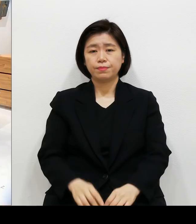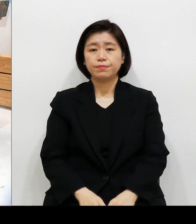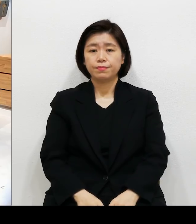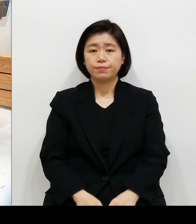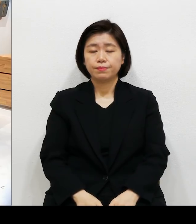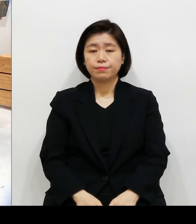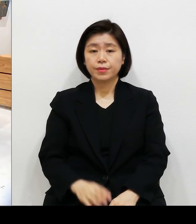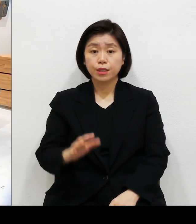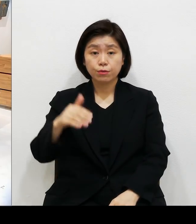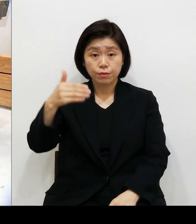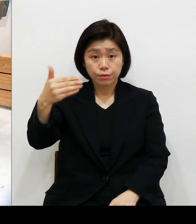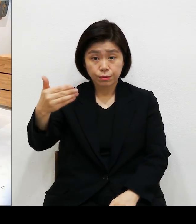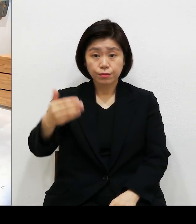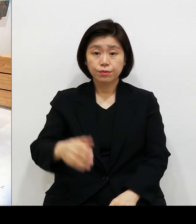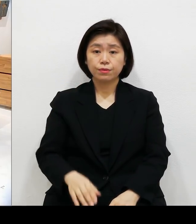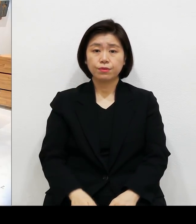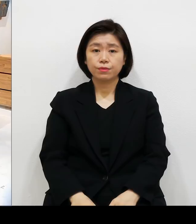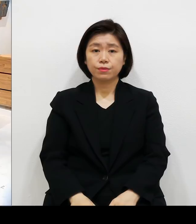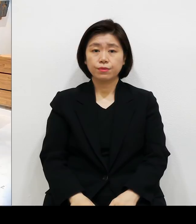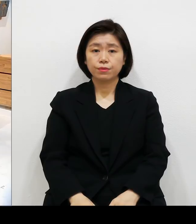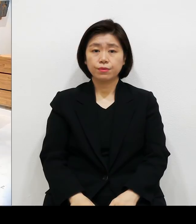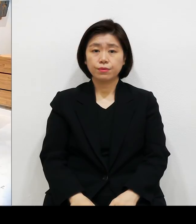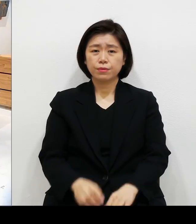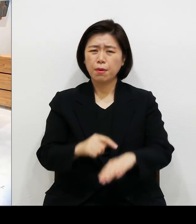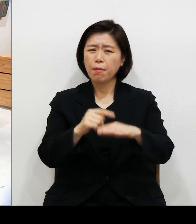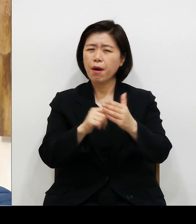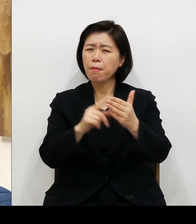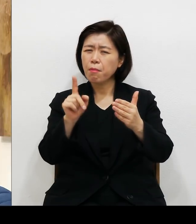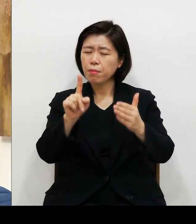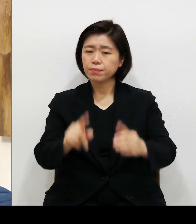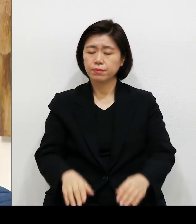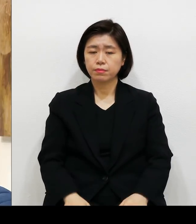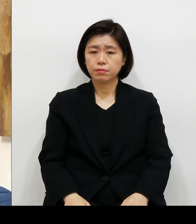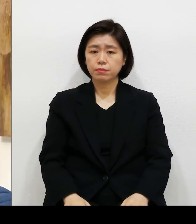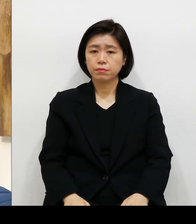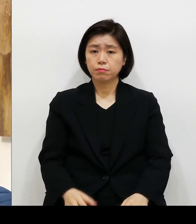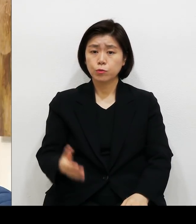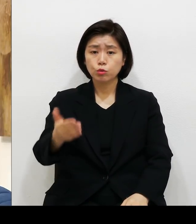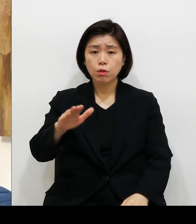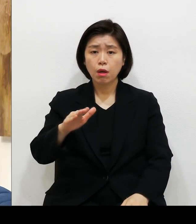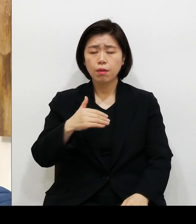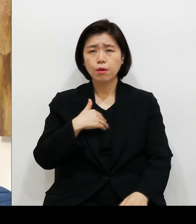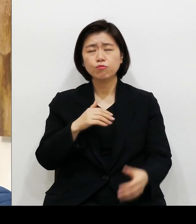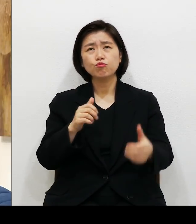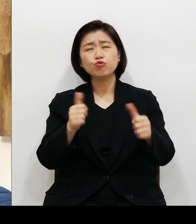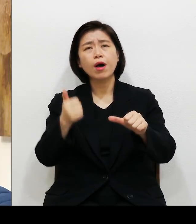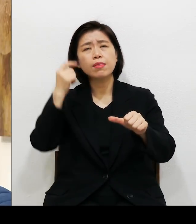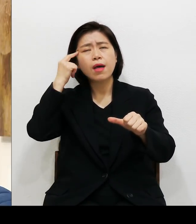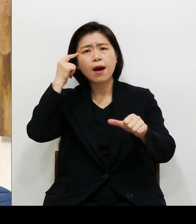그 후로 어떻게 그래서 하셨어요? 이제 죽을래도 이제 돈이 필요하니까